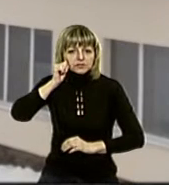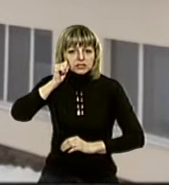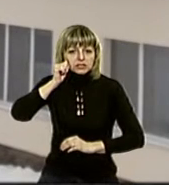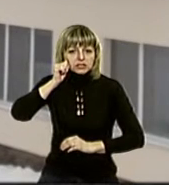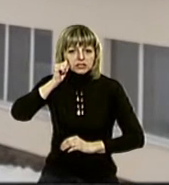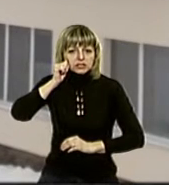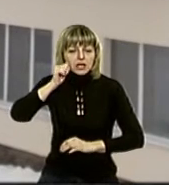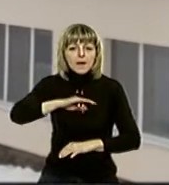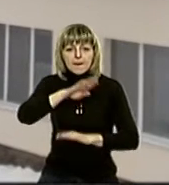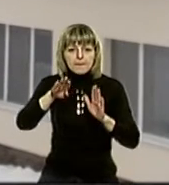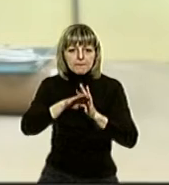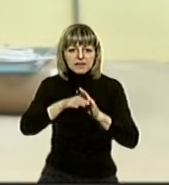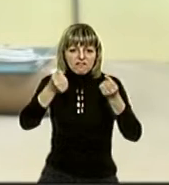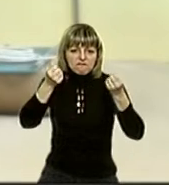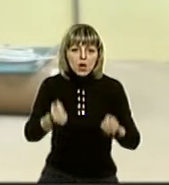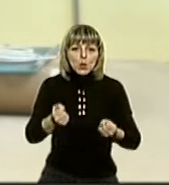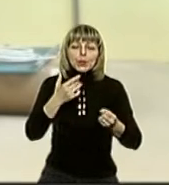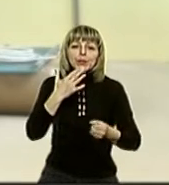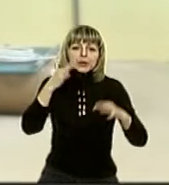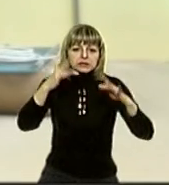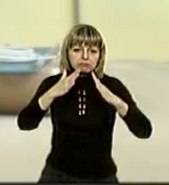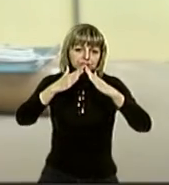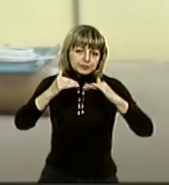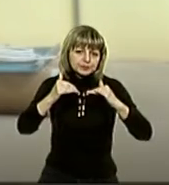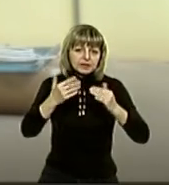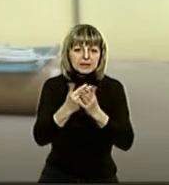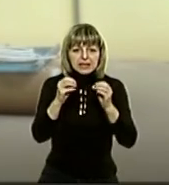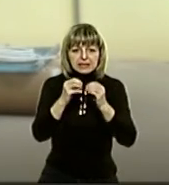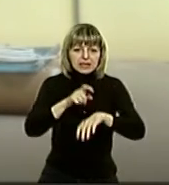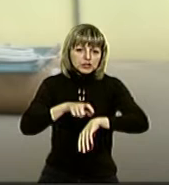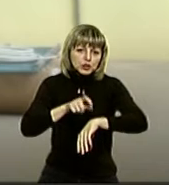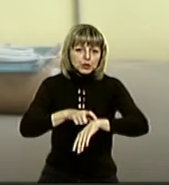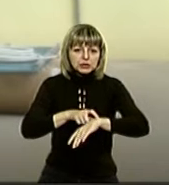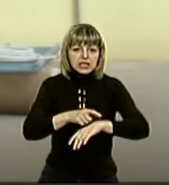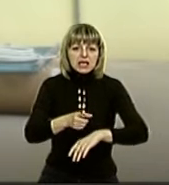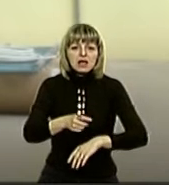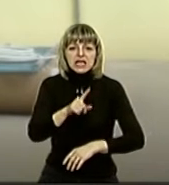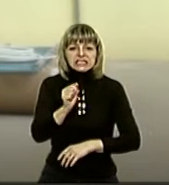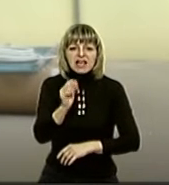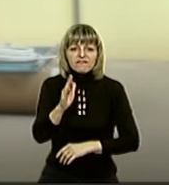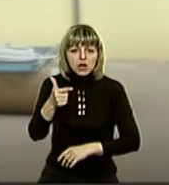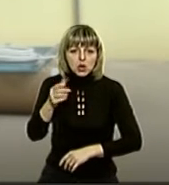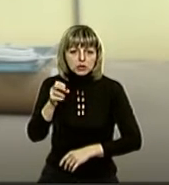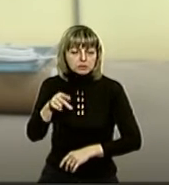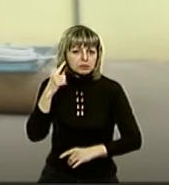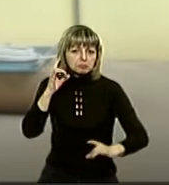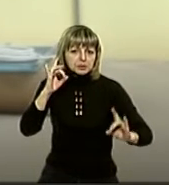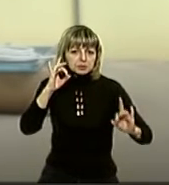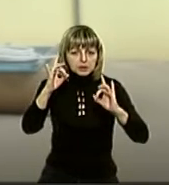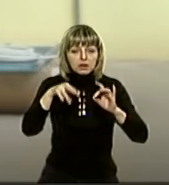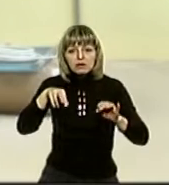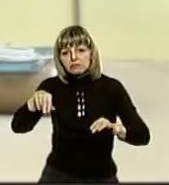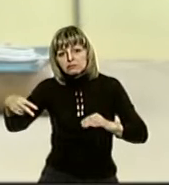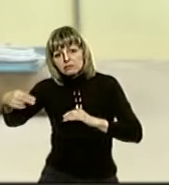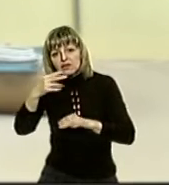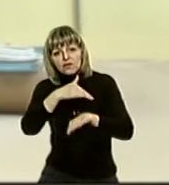снігу зігнулася покрівля. Десь приблизно 10 годині завоз почув тріск, коли вийшли на вулицю,